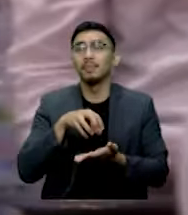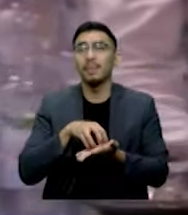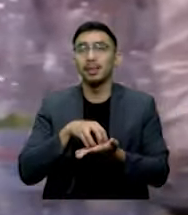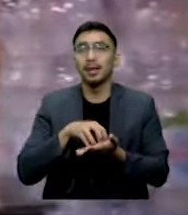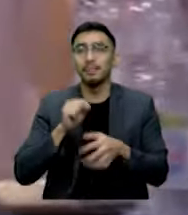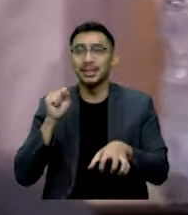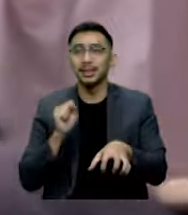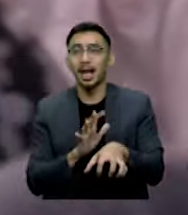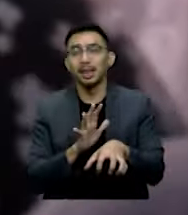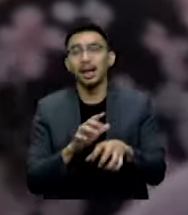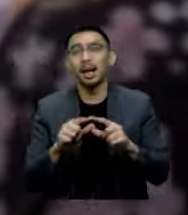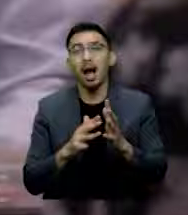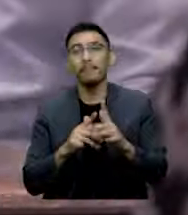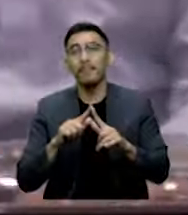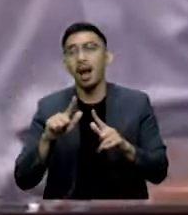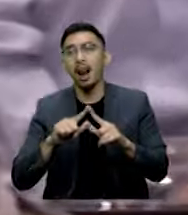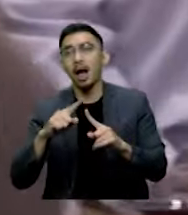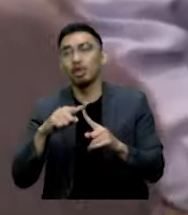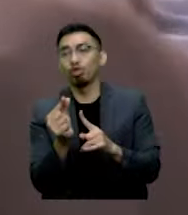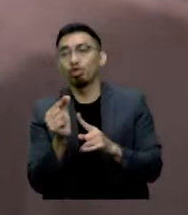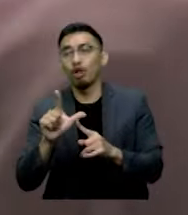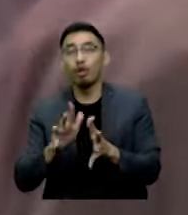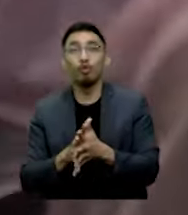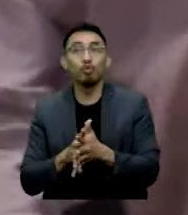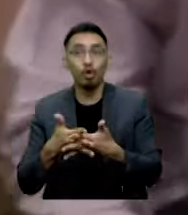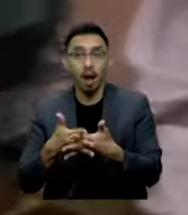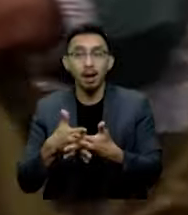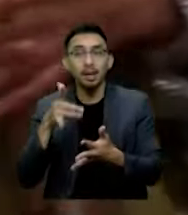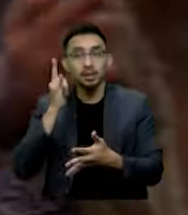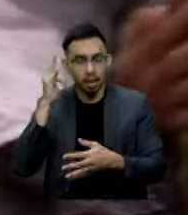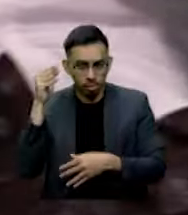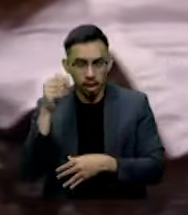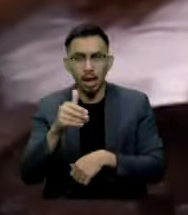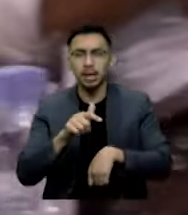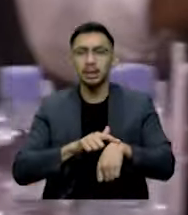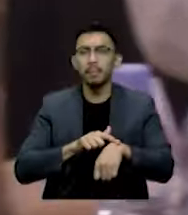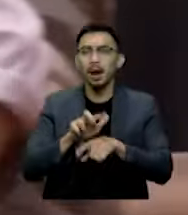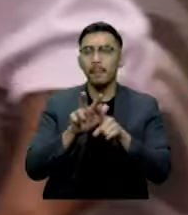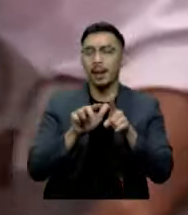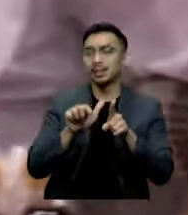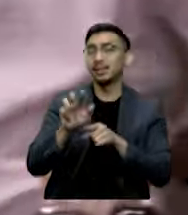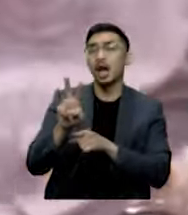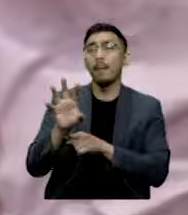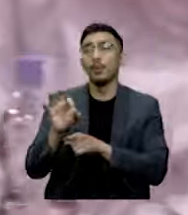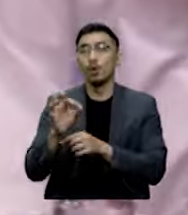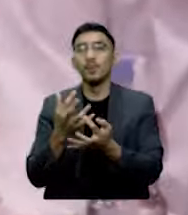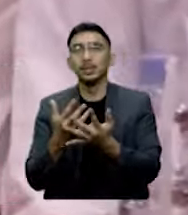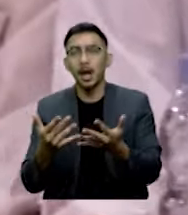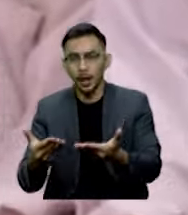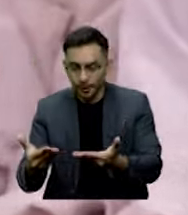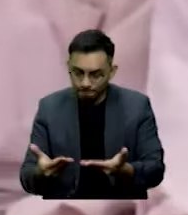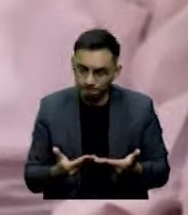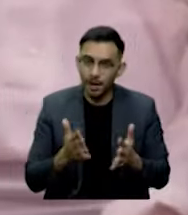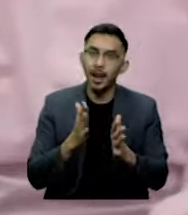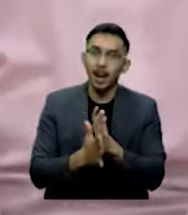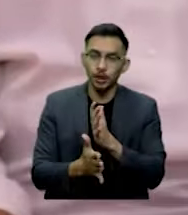Quran, Jombang, Jawa Timur. Ganjar tiba di Ponpes sekitar pukul 18.30, langsung disambut pimpinan Ponpes Hamalatul Quran,